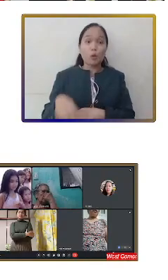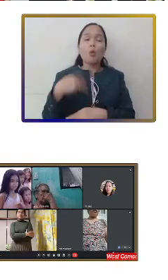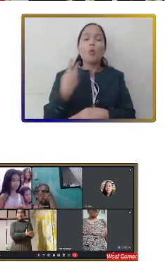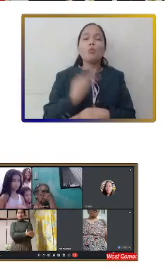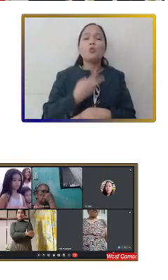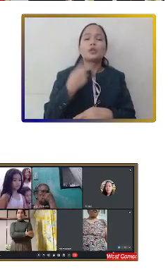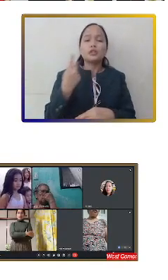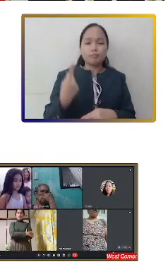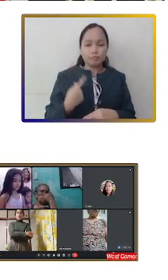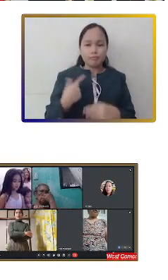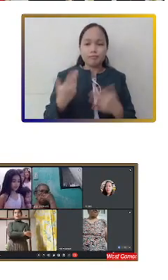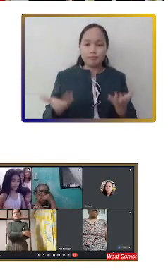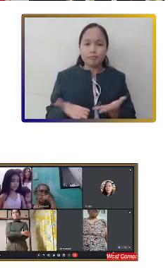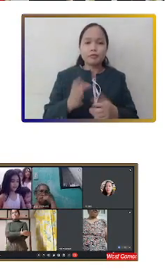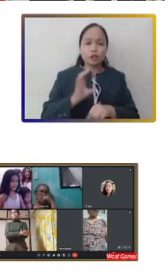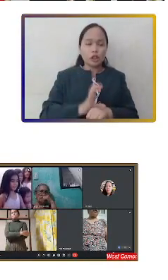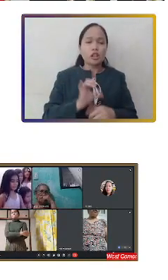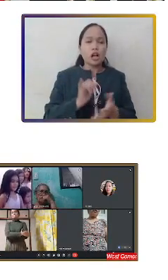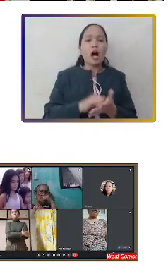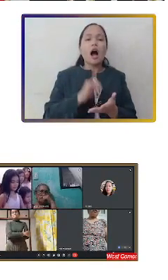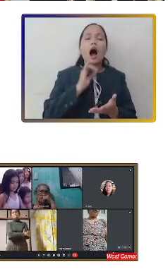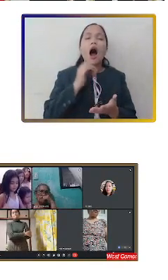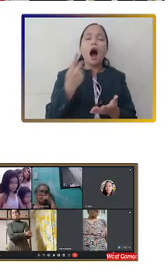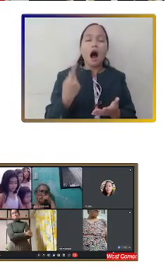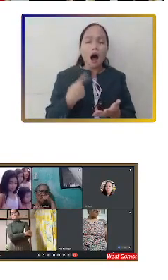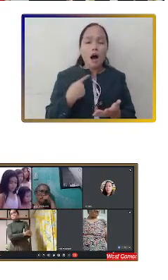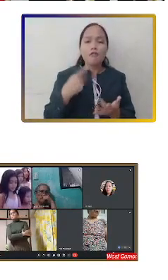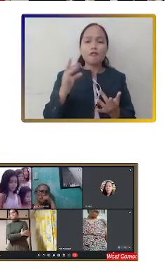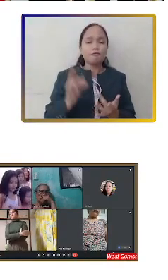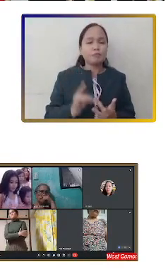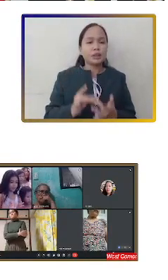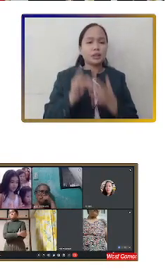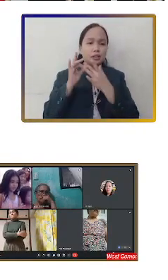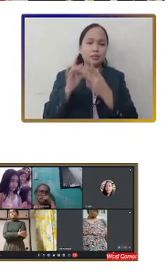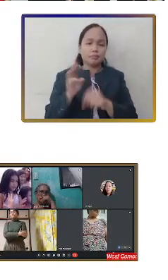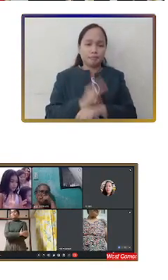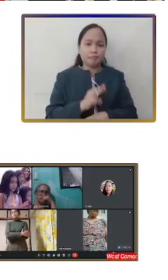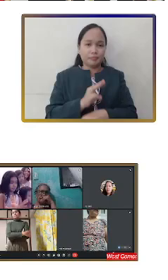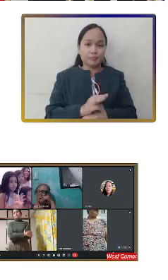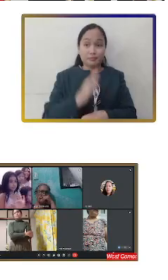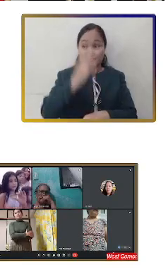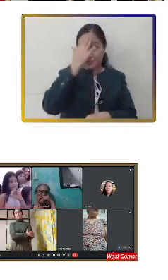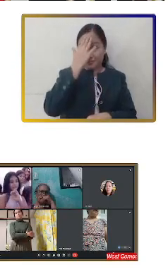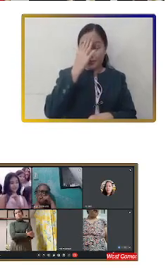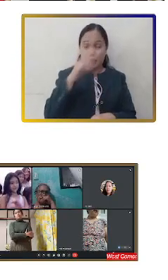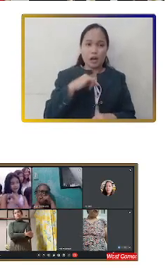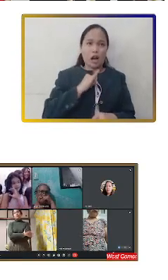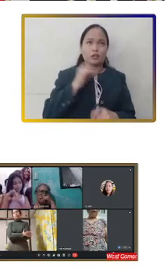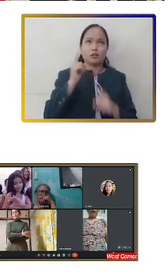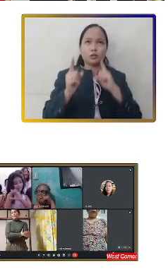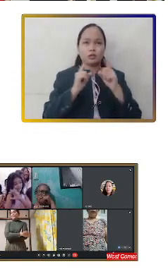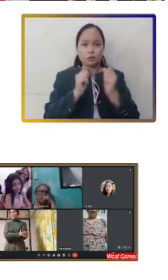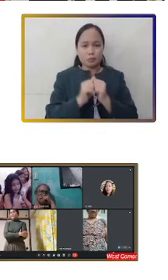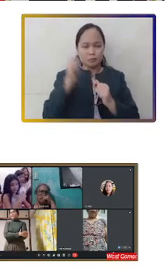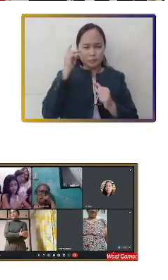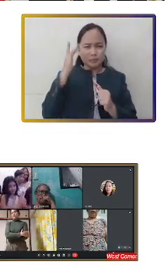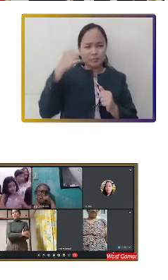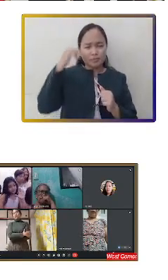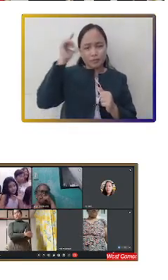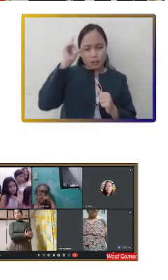an exceptional ministry. Inuulit ko mga kapatid, nag-usap kami ni Pastor Hill, sabi niya sa akin kahapon,